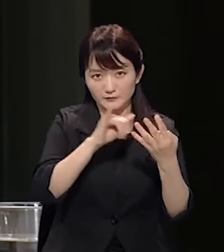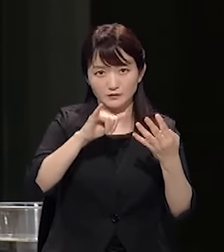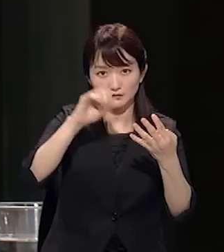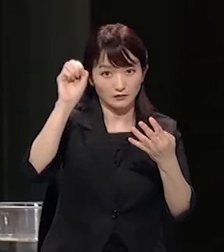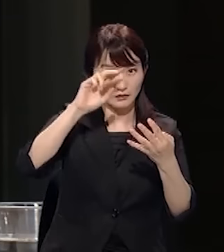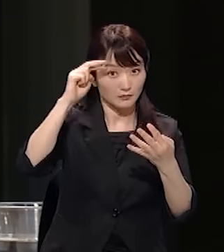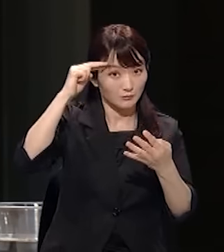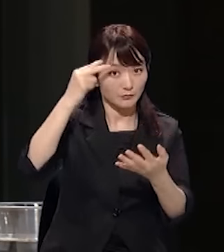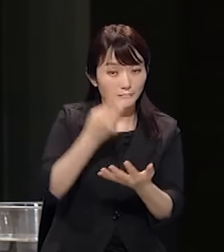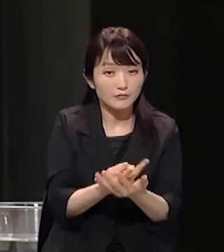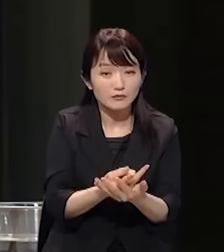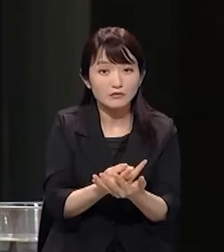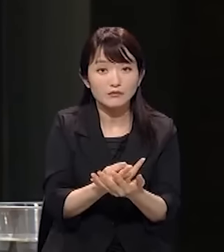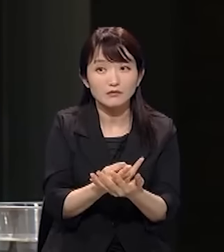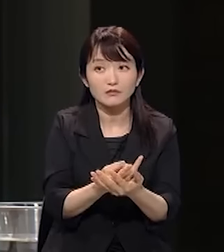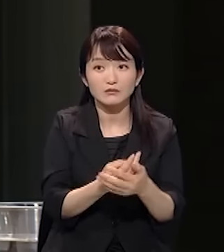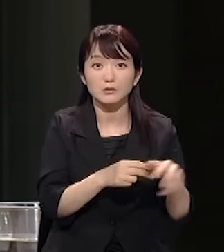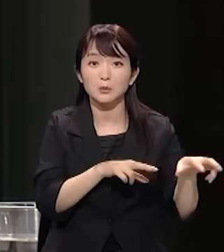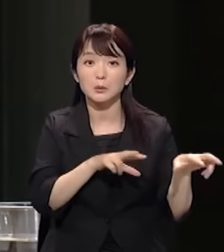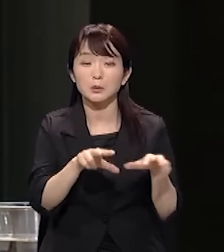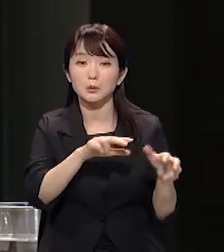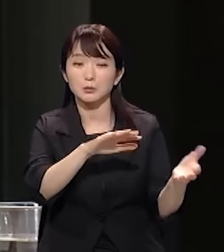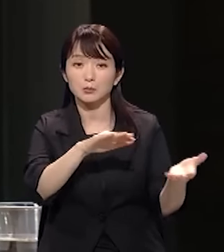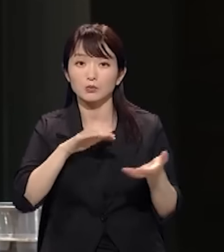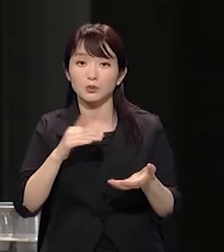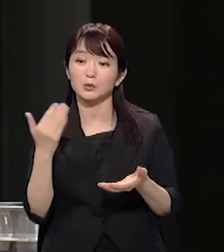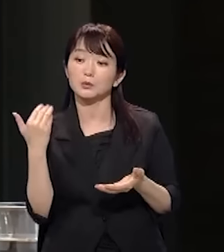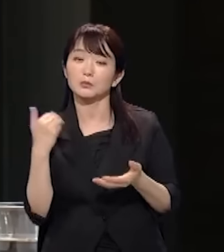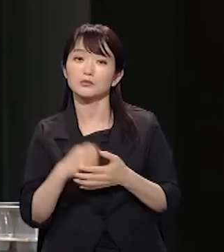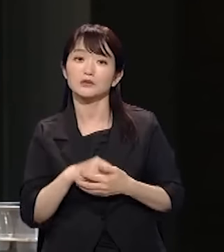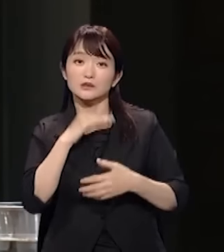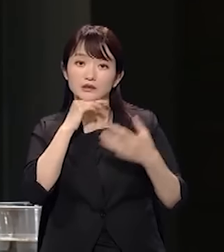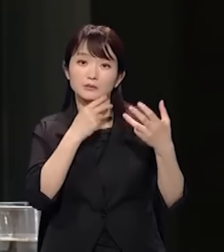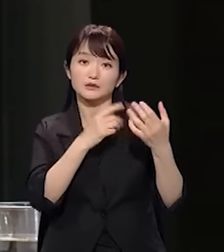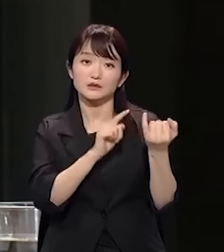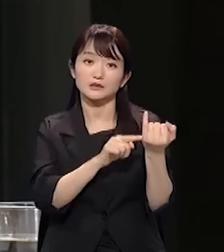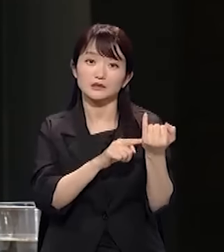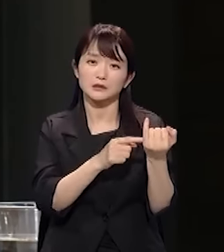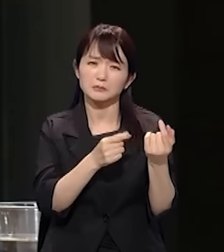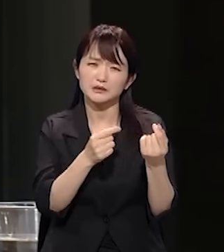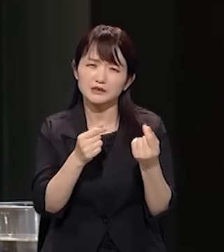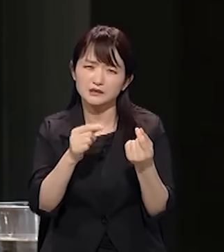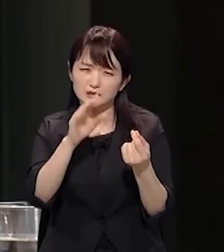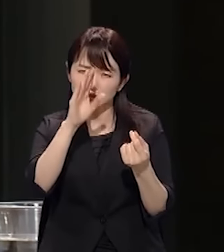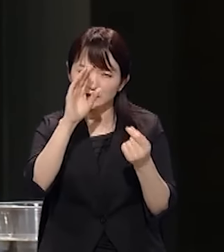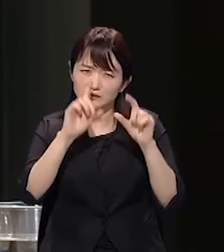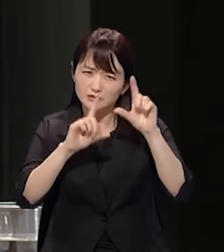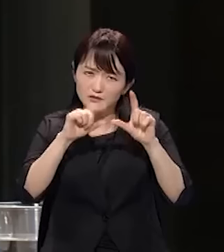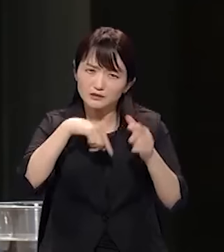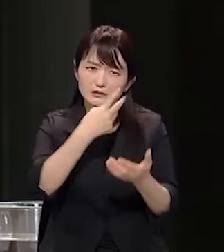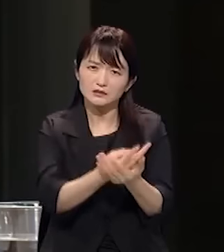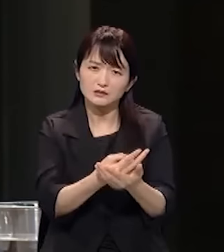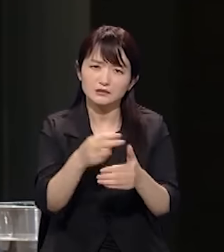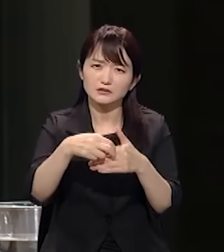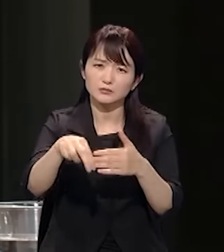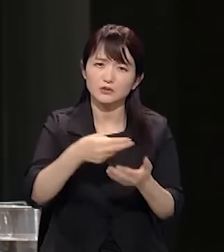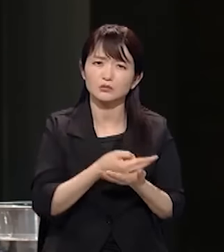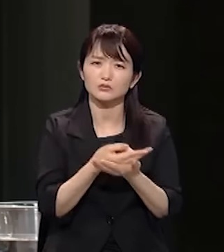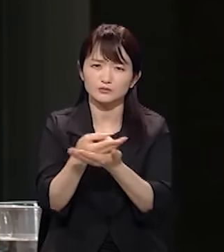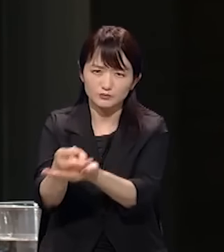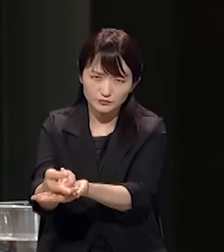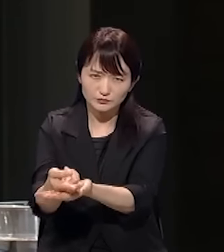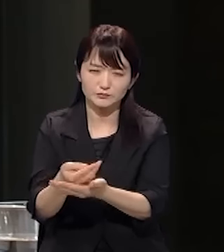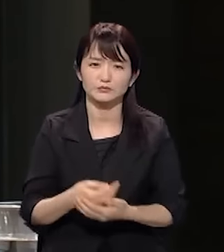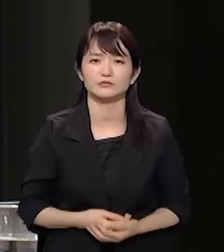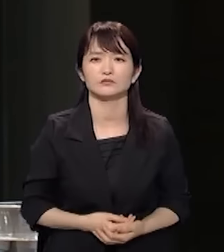쓰러졌는데 자 속인데 조금 전에 추가로이 대 여성 한 명이 비슷한 증상으로 쓰러져서 또 병원으로 이송됐다는